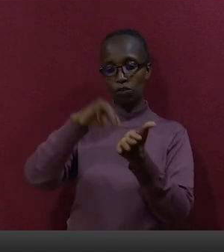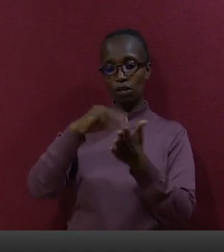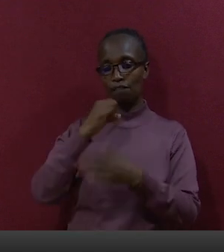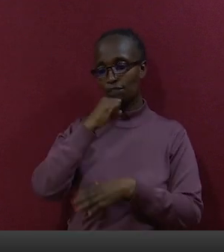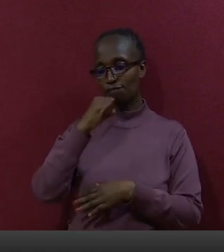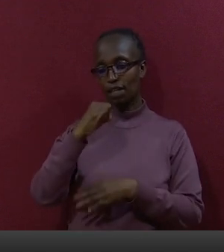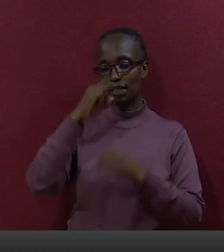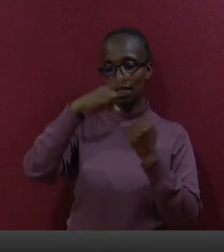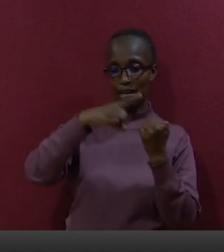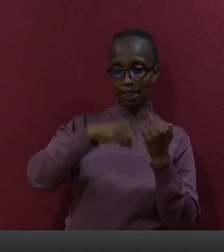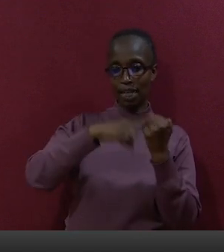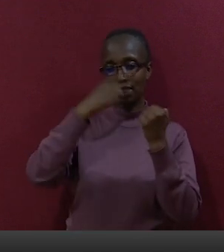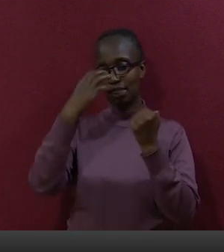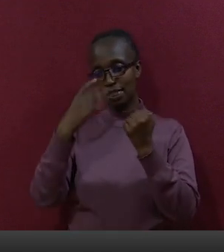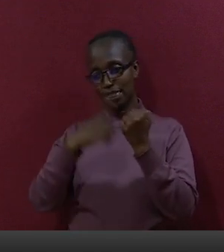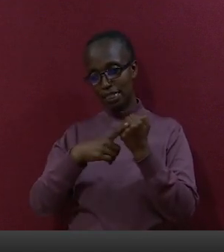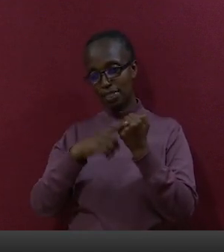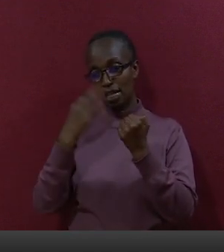them